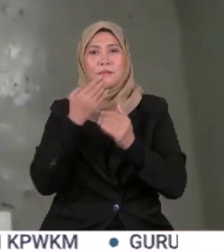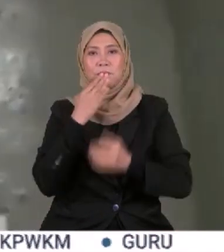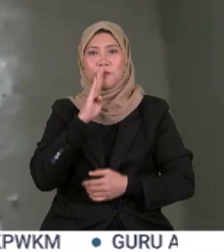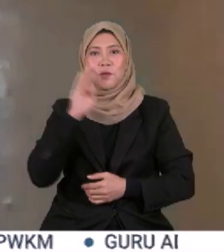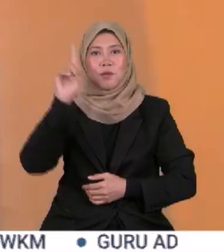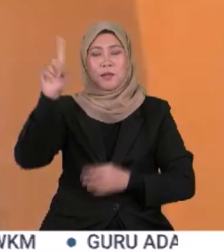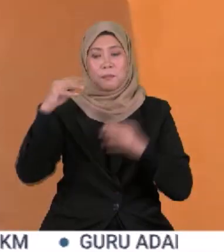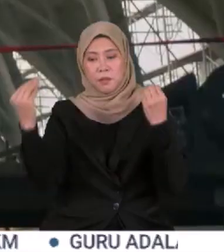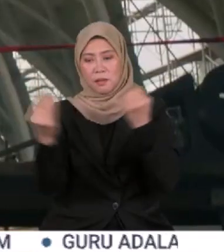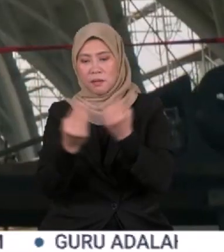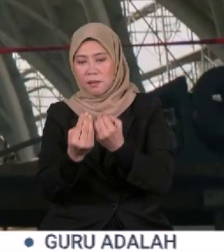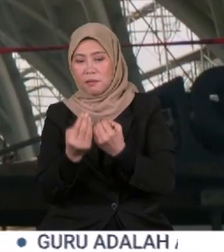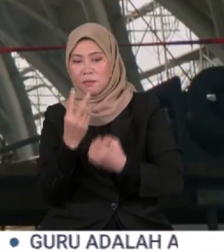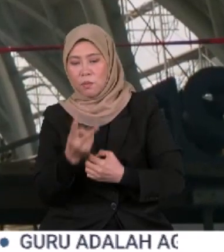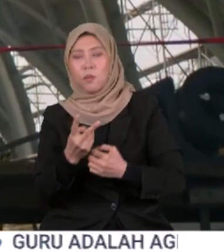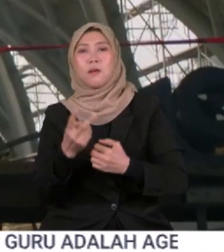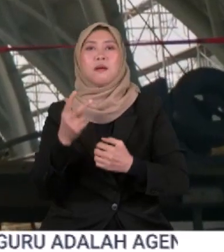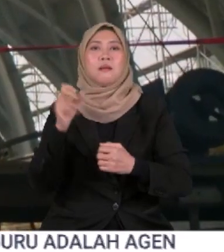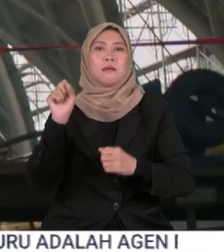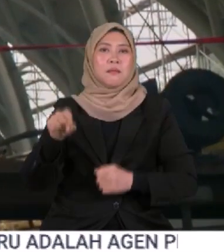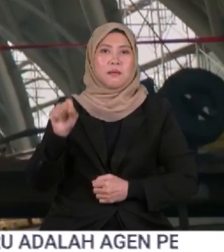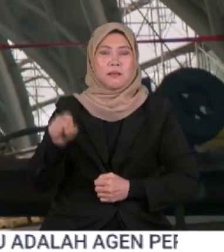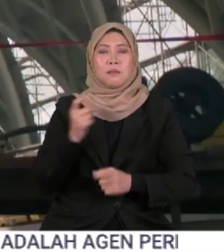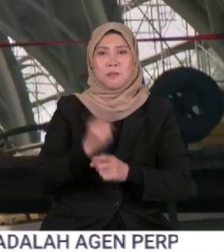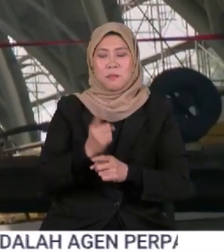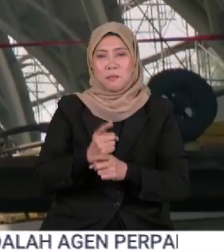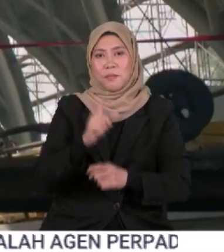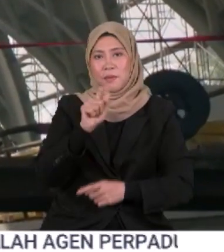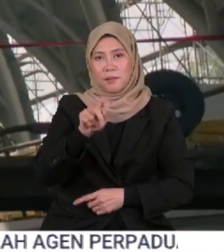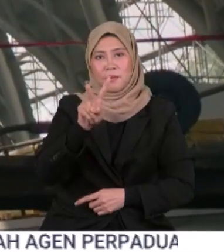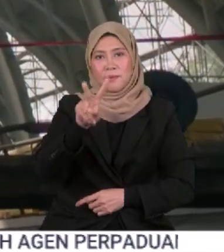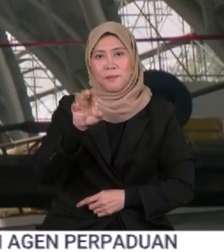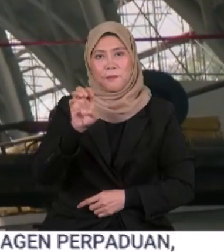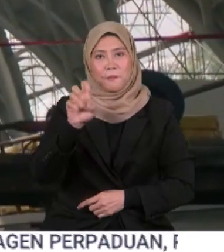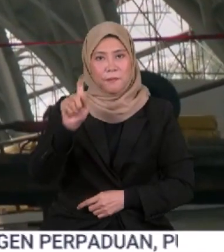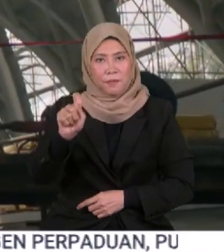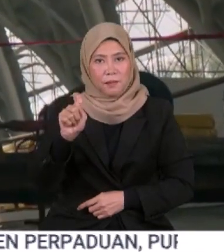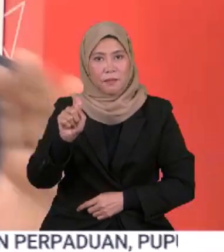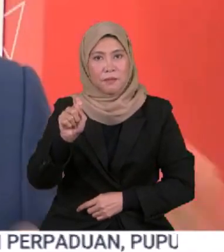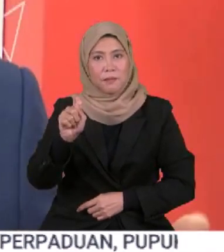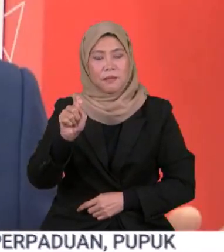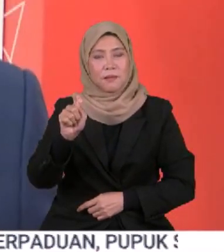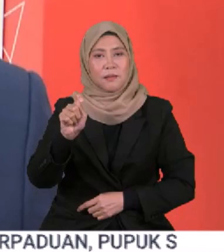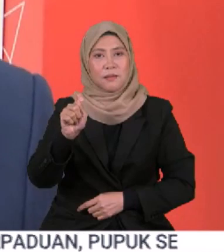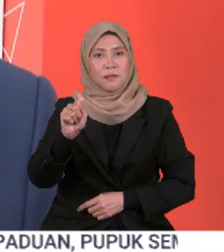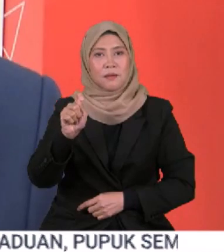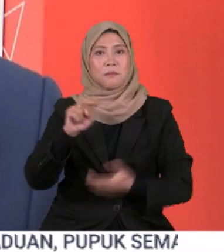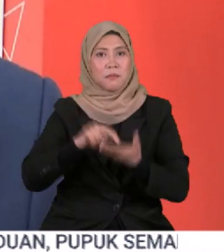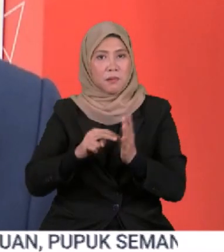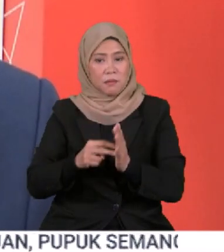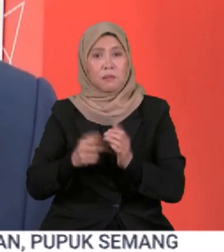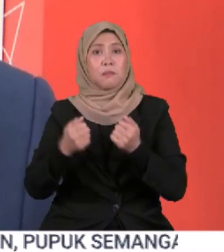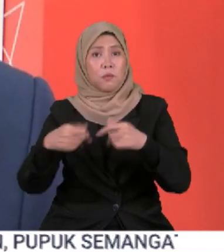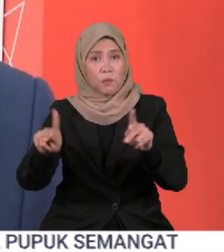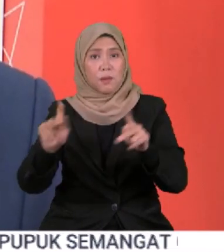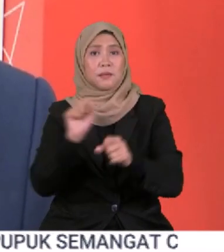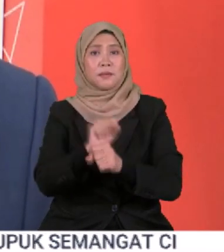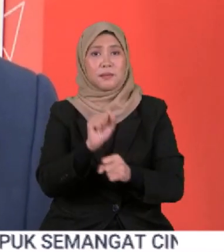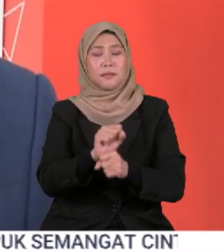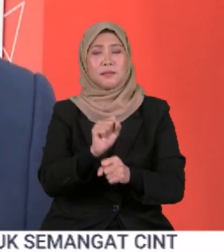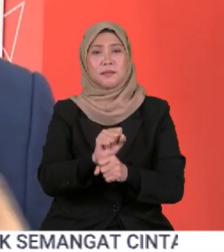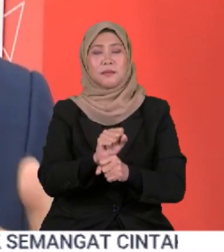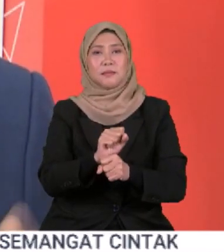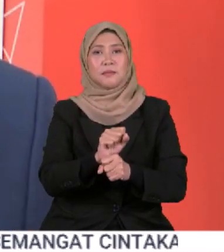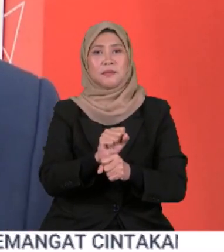ramai masyarakat sudah melihat, membuka mata bahawa sebenarnya TVET ini adalah laluan kerjaya yang